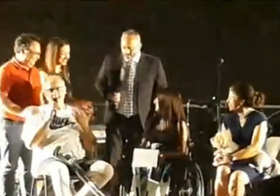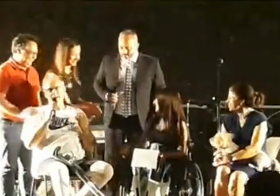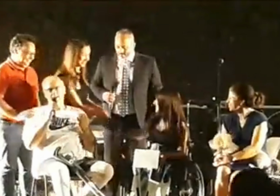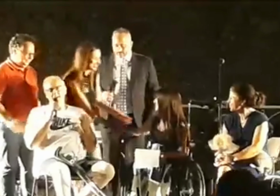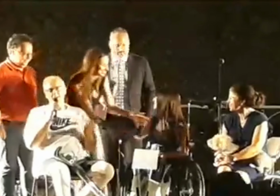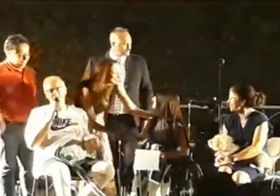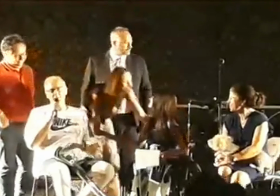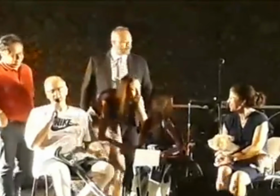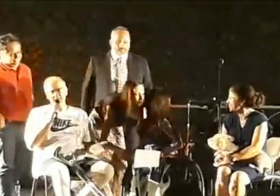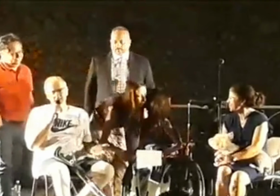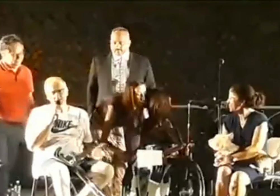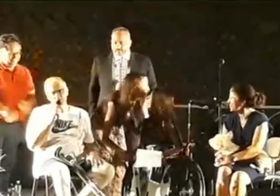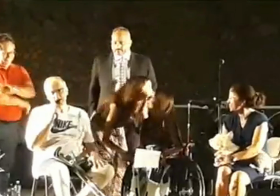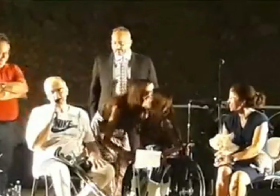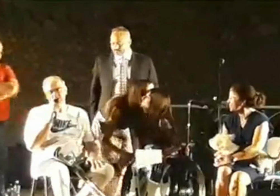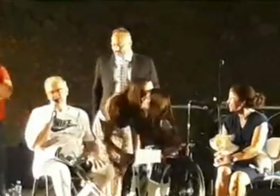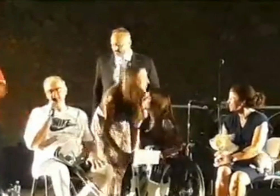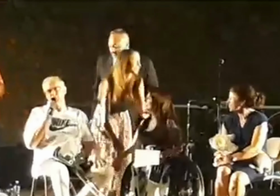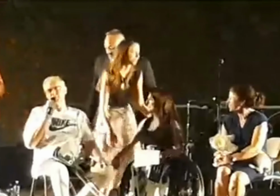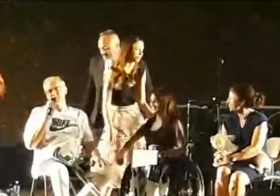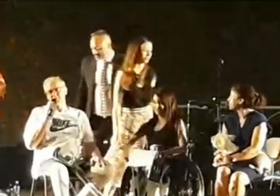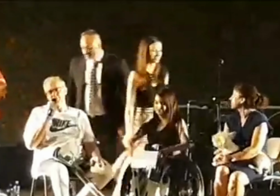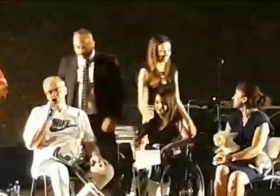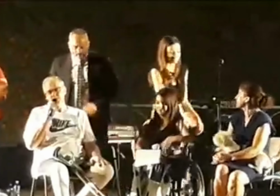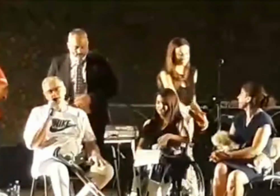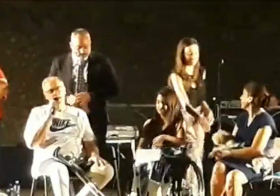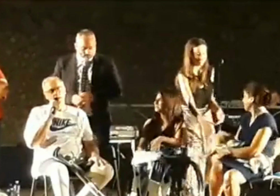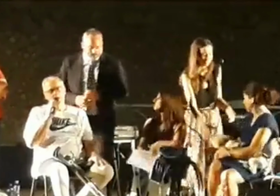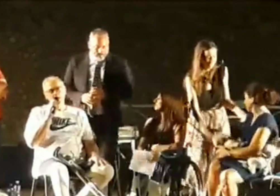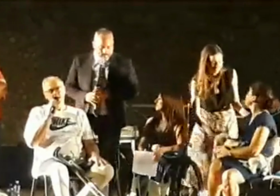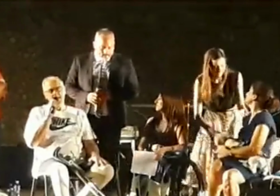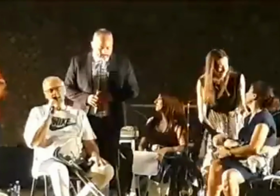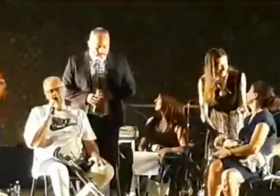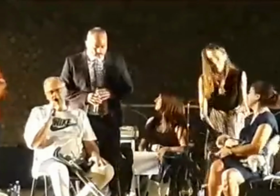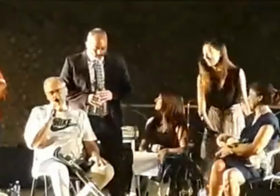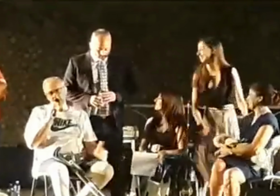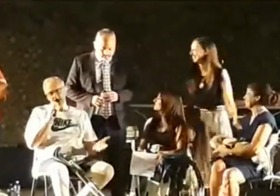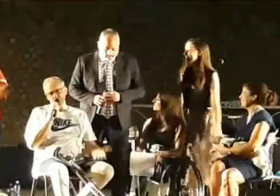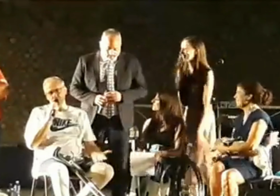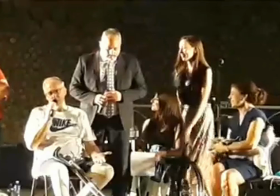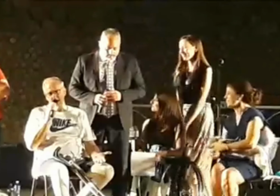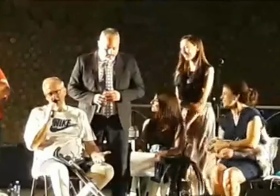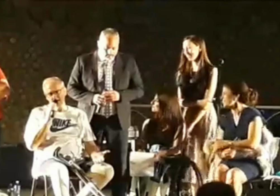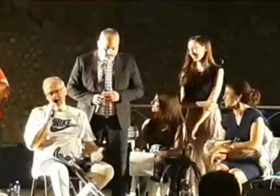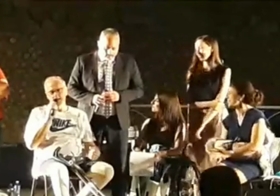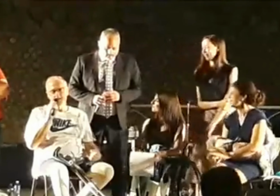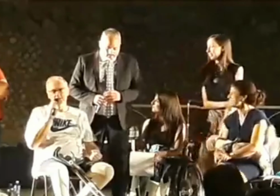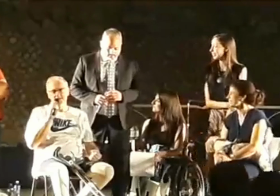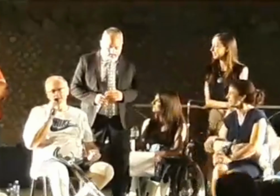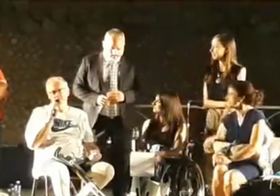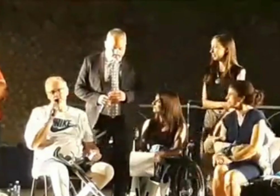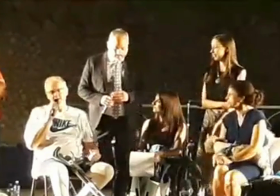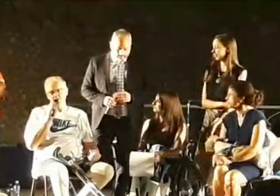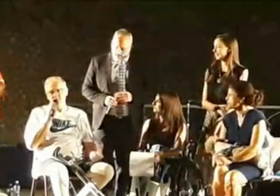che questa amministrazione ci sta dando soddisfazioni. È la prima volta in 5 anni che ci